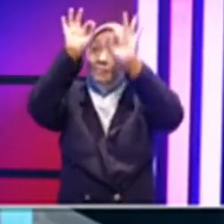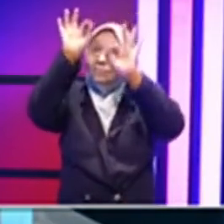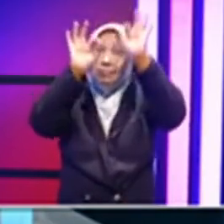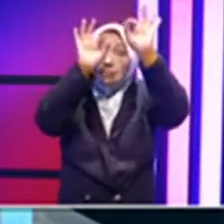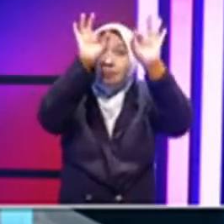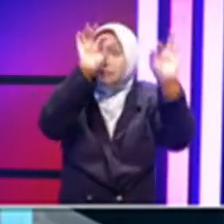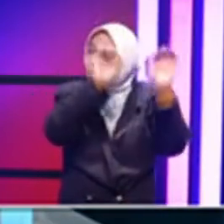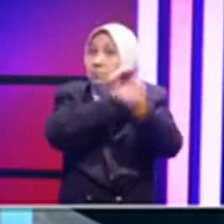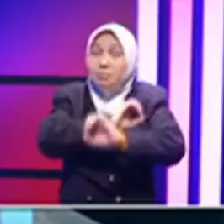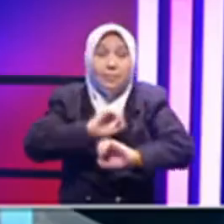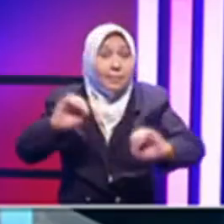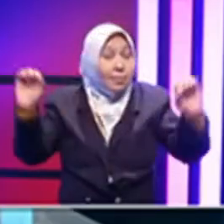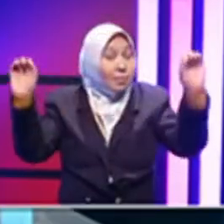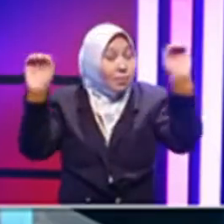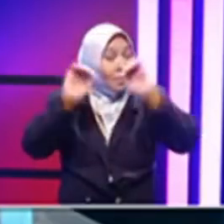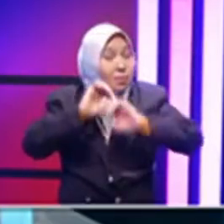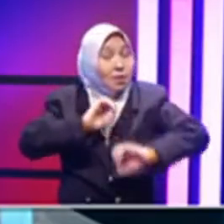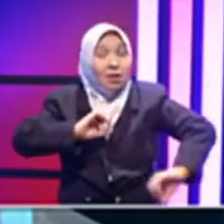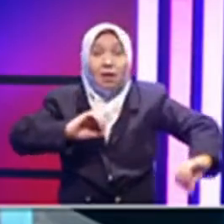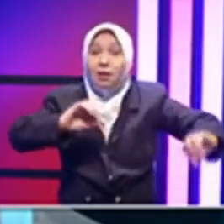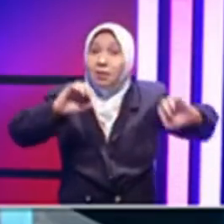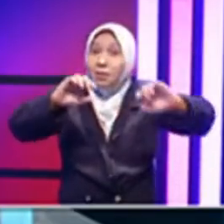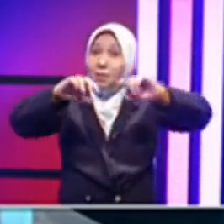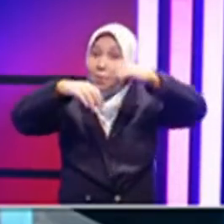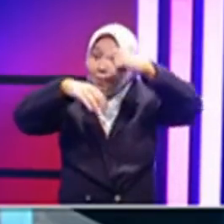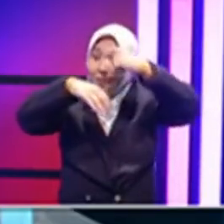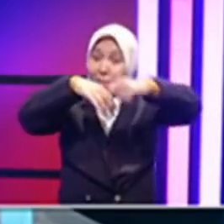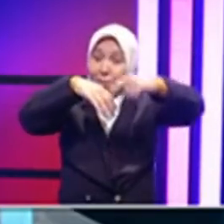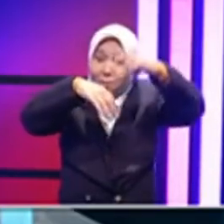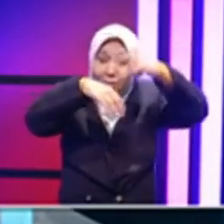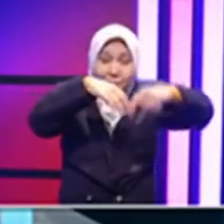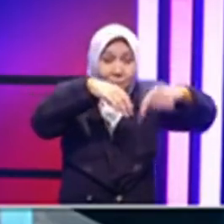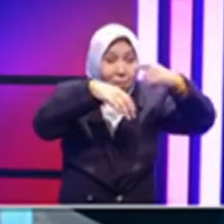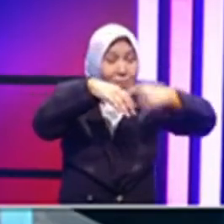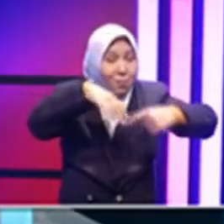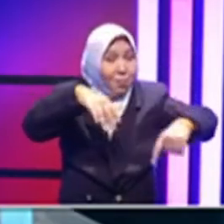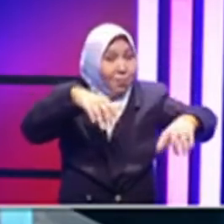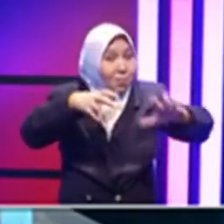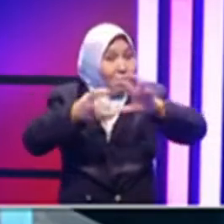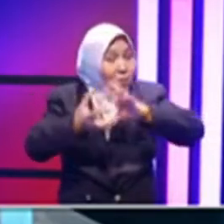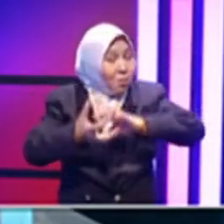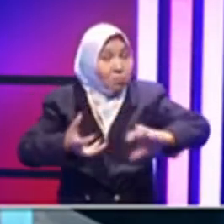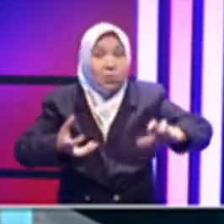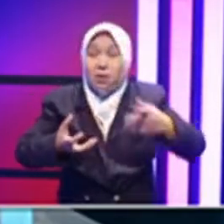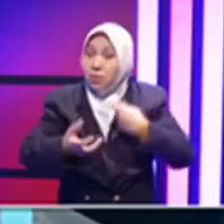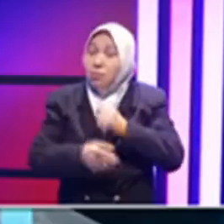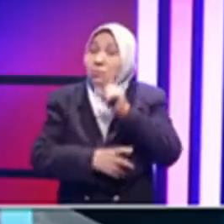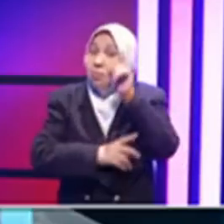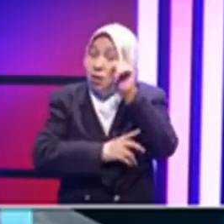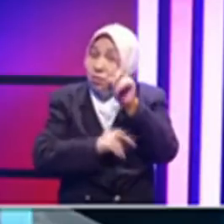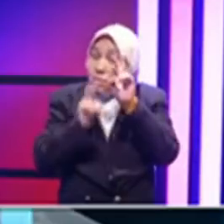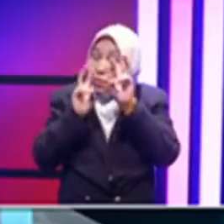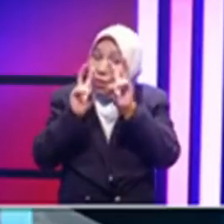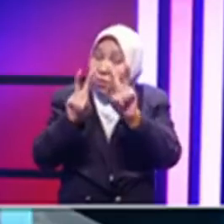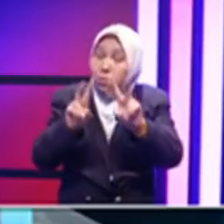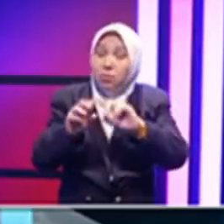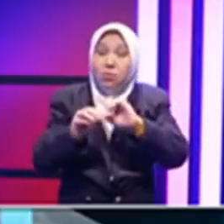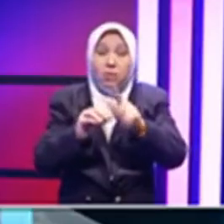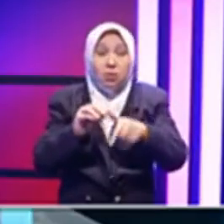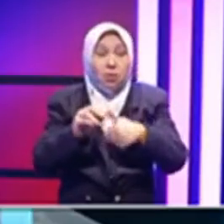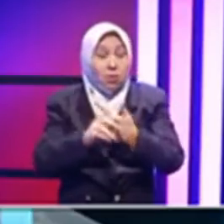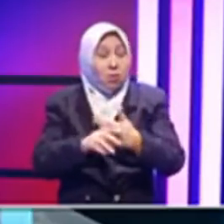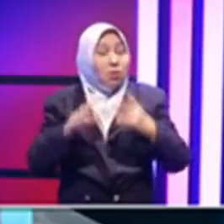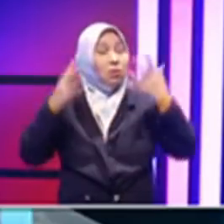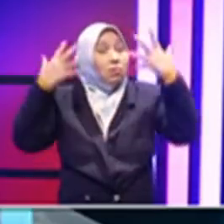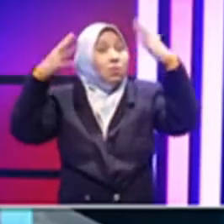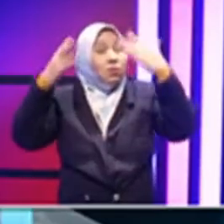ada langsung terdapat retakan padanya. Sebagai satu ayat yang patut kita renung bersama tentang mana kehebatan Allah Subhanahu